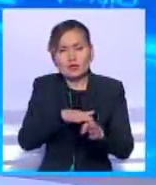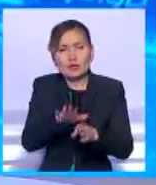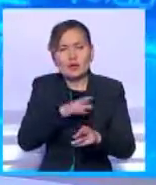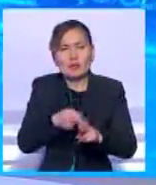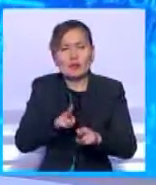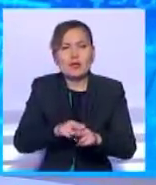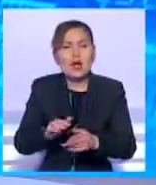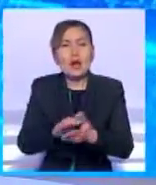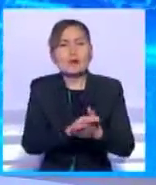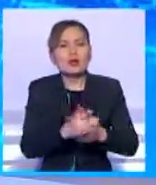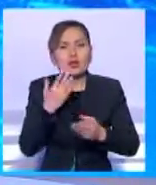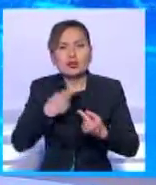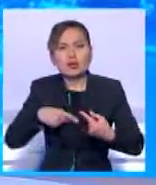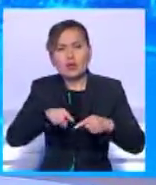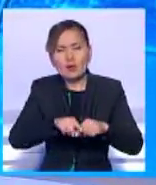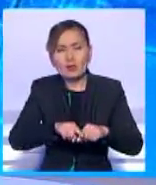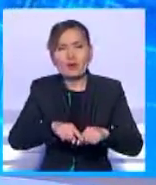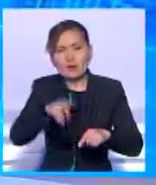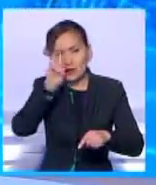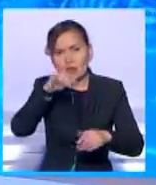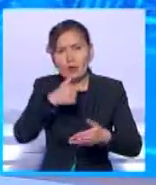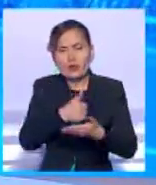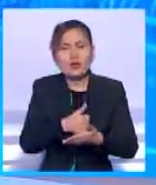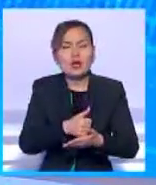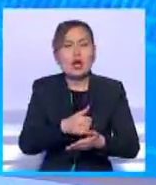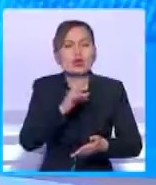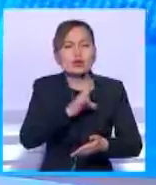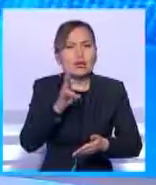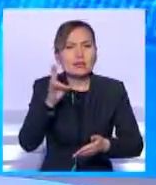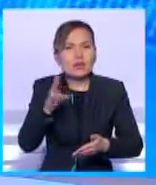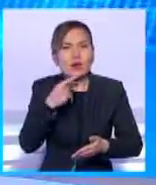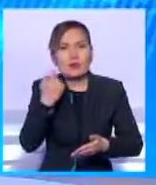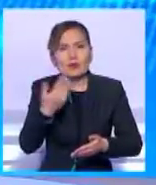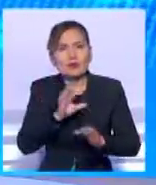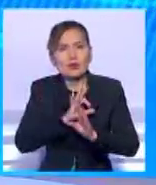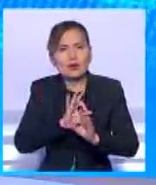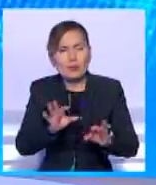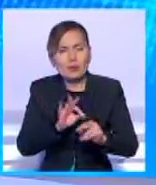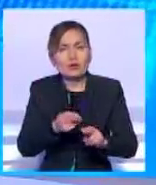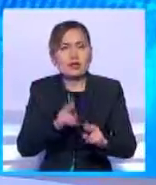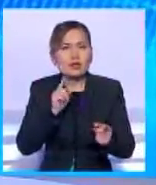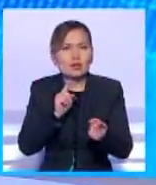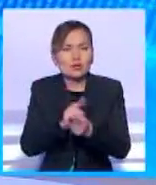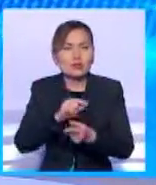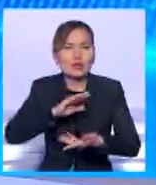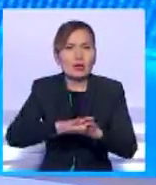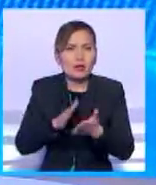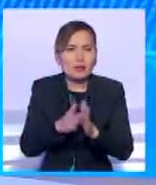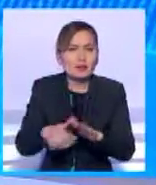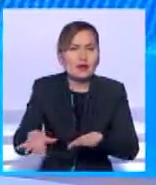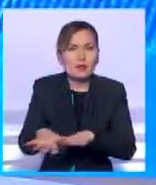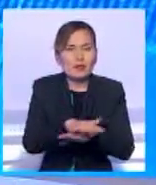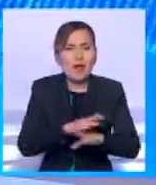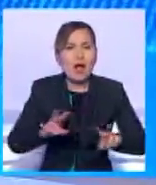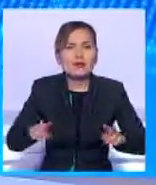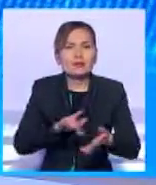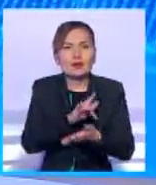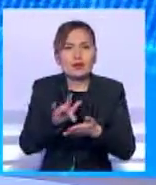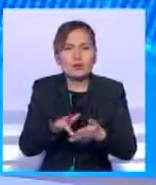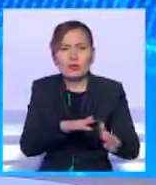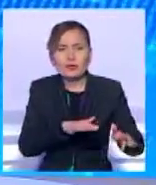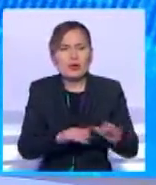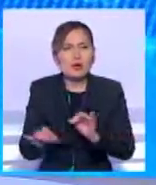қауіпсіздік кеңесіндегі төрағалық, елбасының ақшқа сапары, Орталық Азия елдері басшыларының кездесуі және келіссөздер алаңына айналған Астана